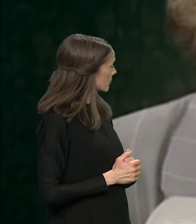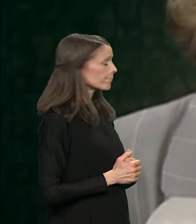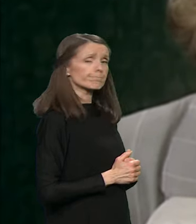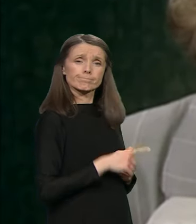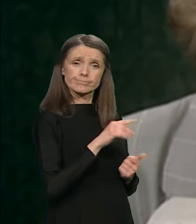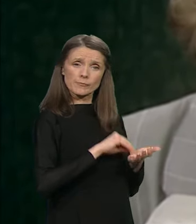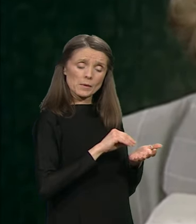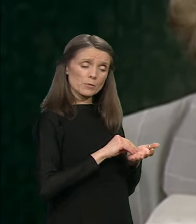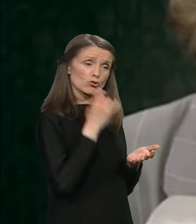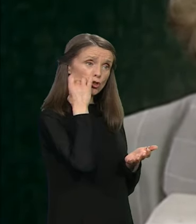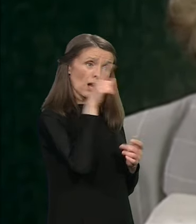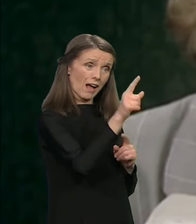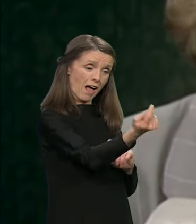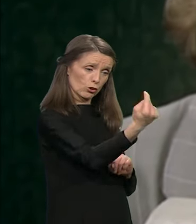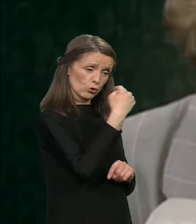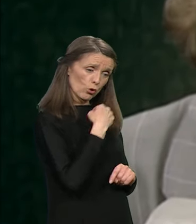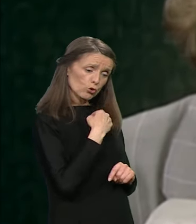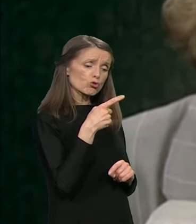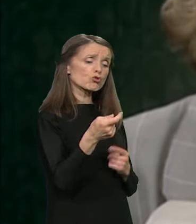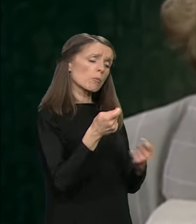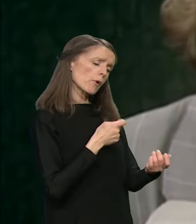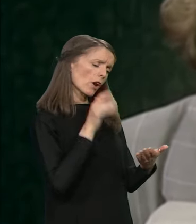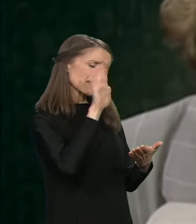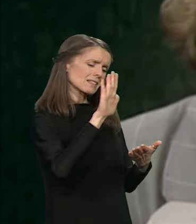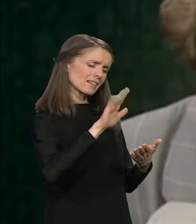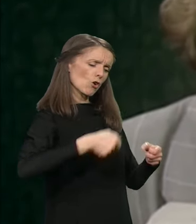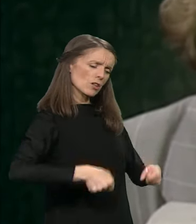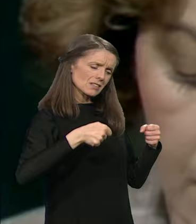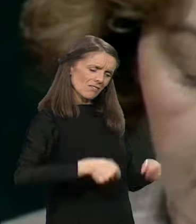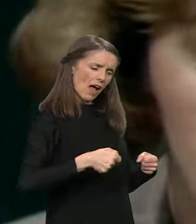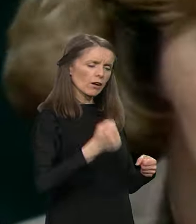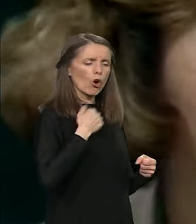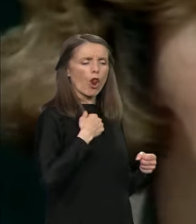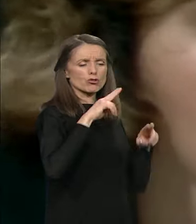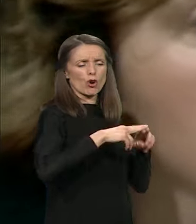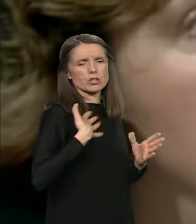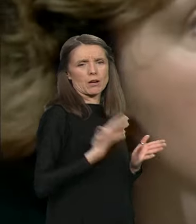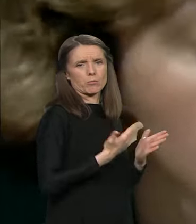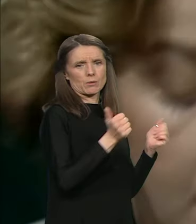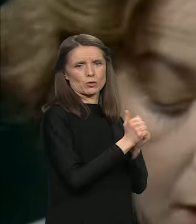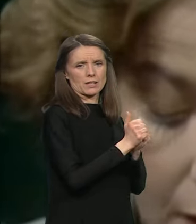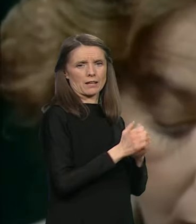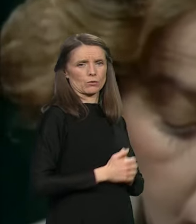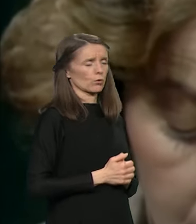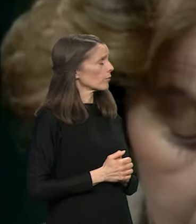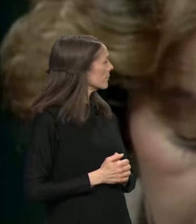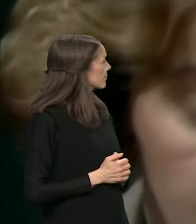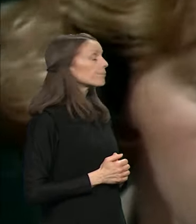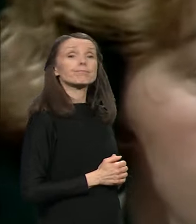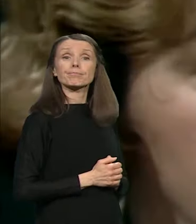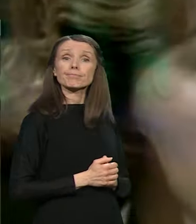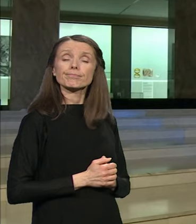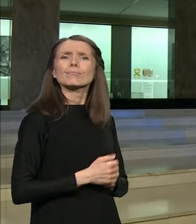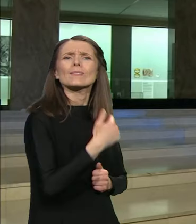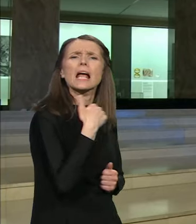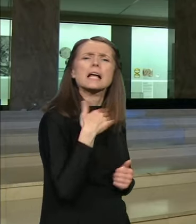Kada dođeš, ponesi sa sobom svoje lične stvari i ostani konačno sa mnom. Ja sam počela da budem baš tako jako popularna